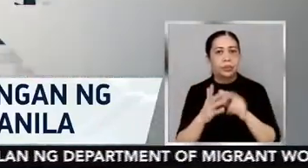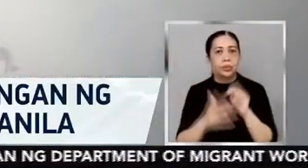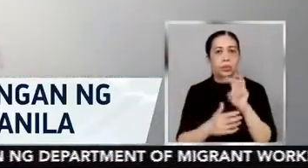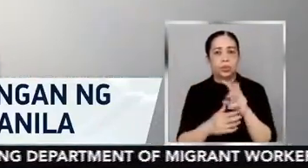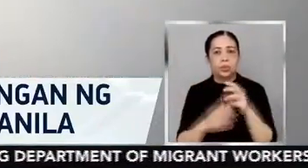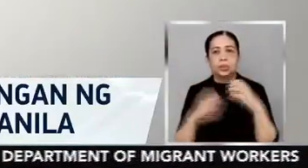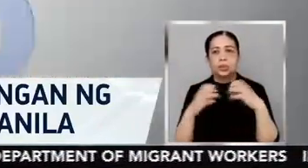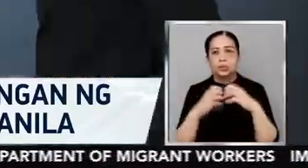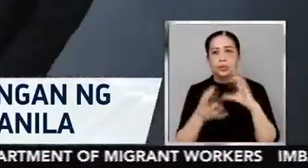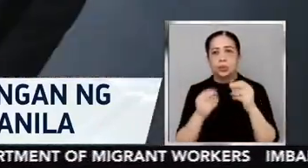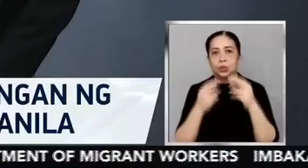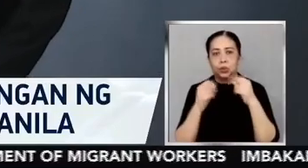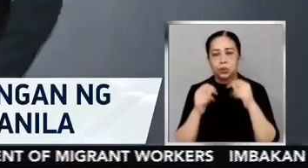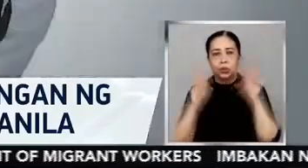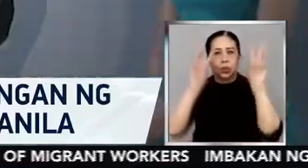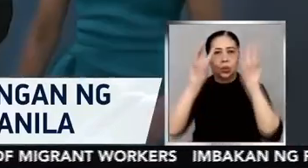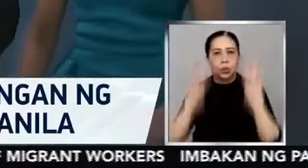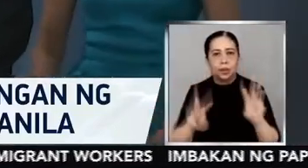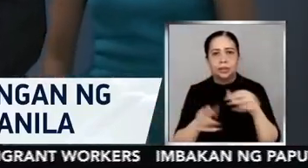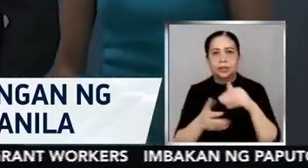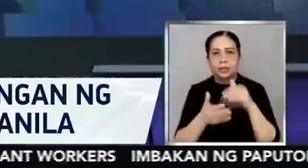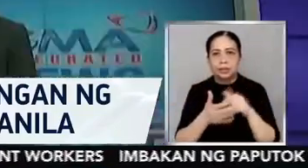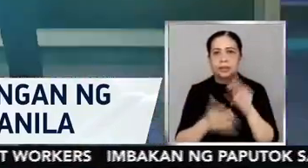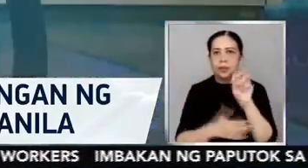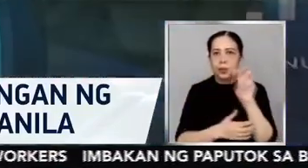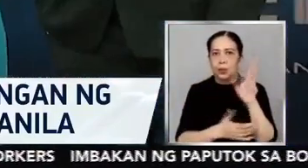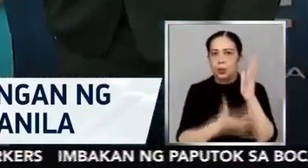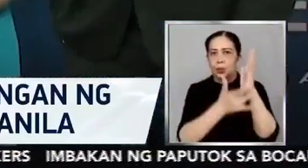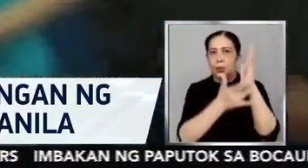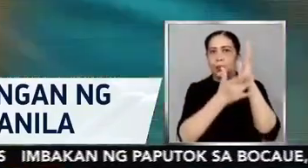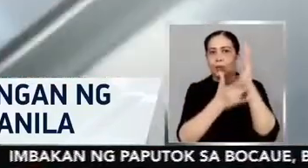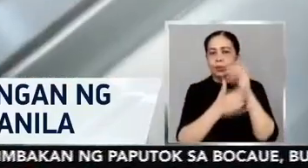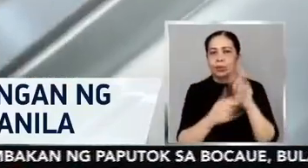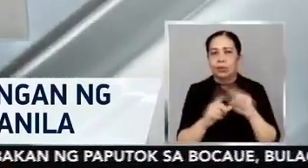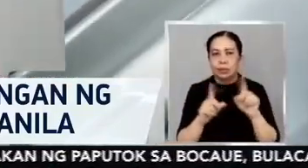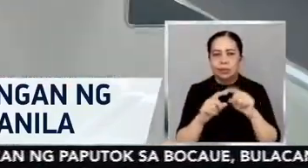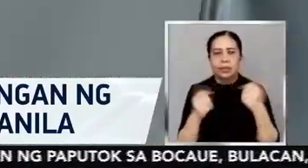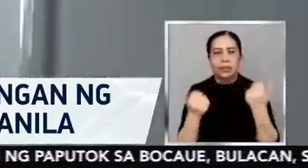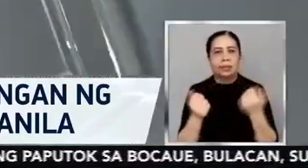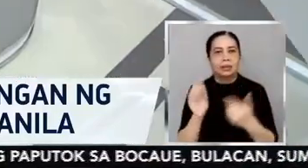News Weather Center na may mga bagong high-tech na gamit at weather presenters.